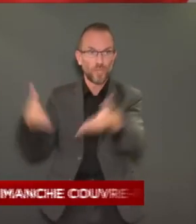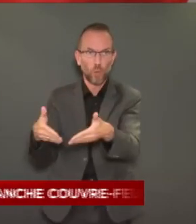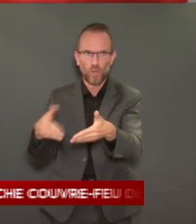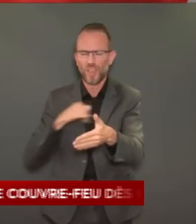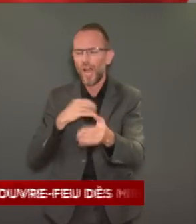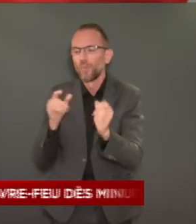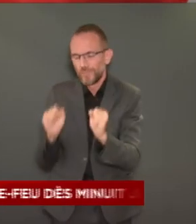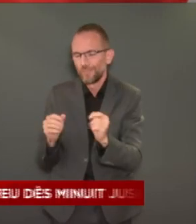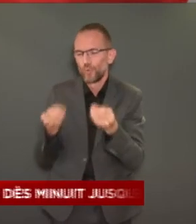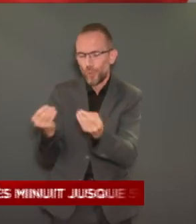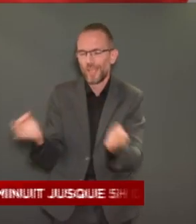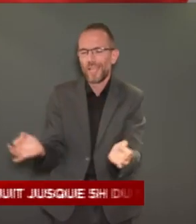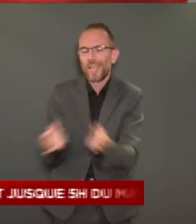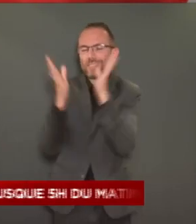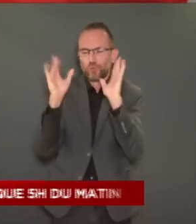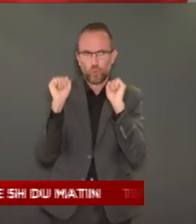Évidemment,